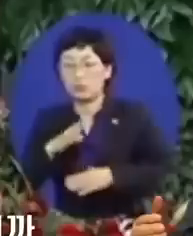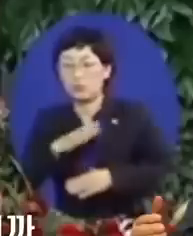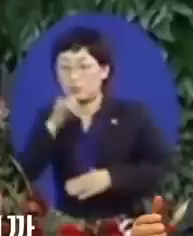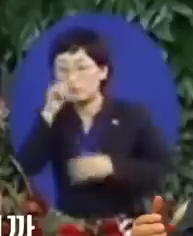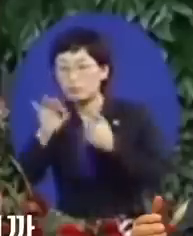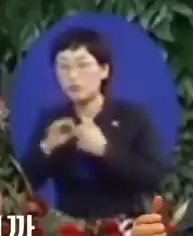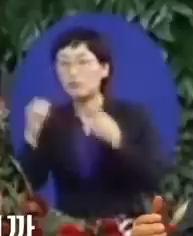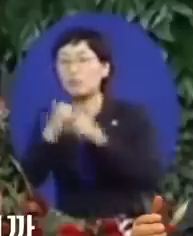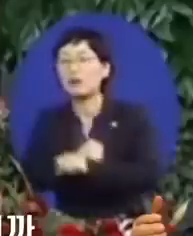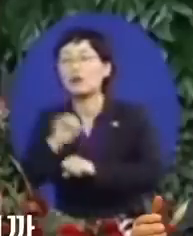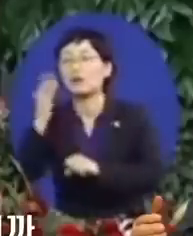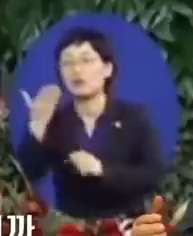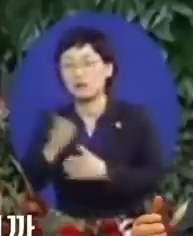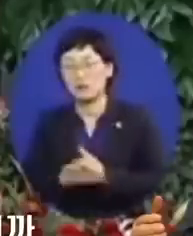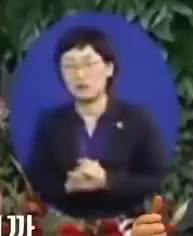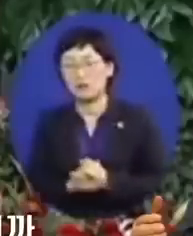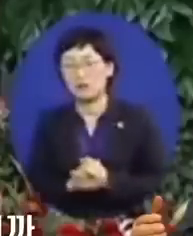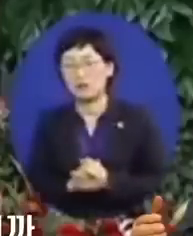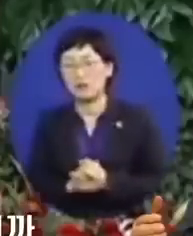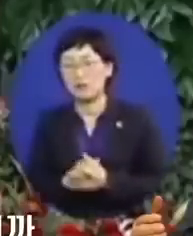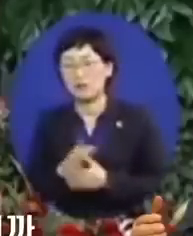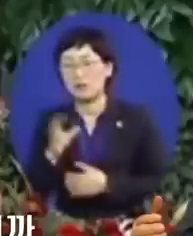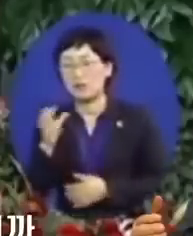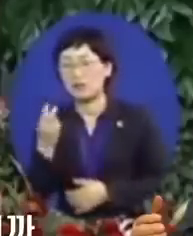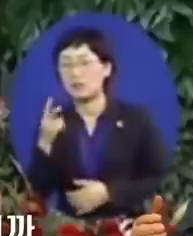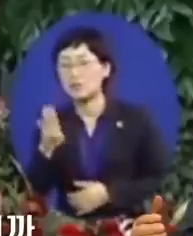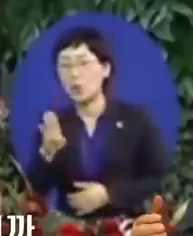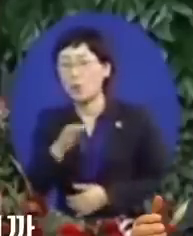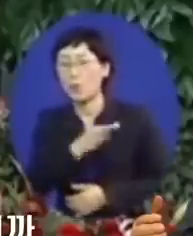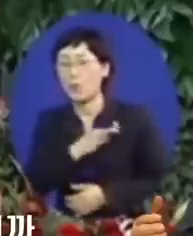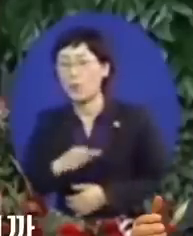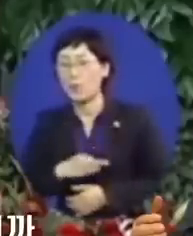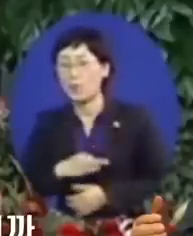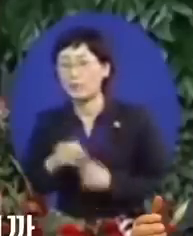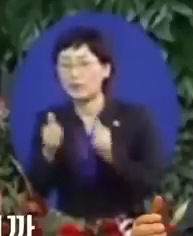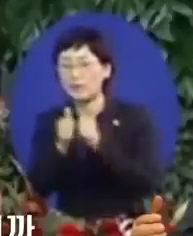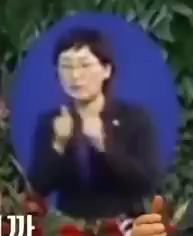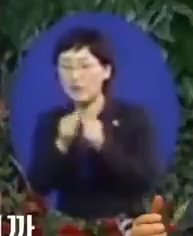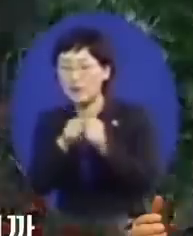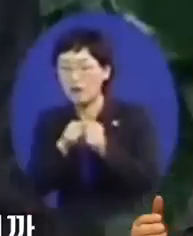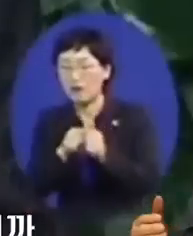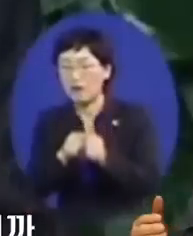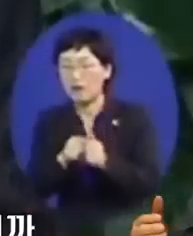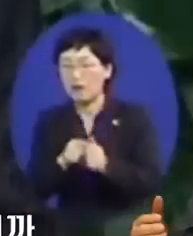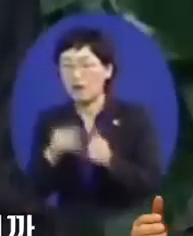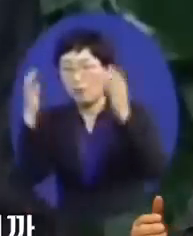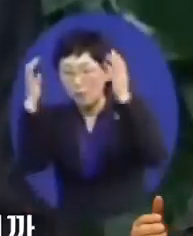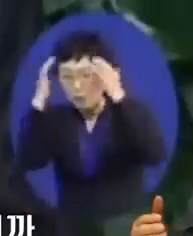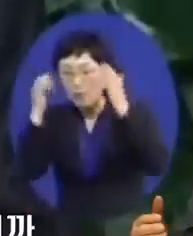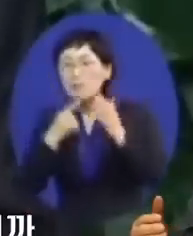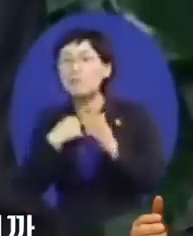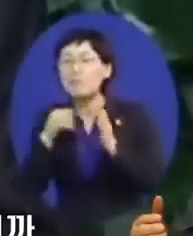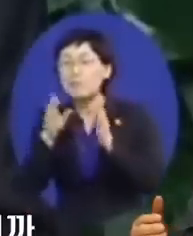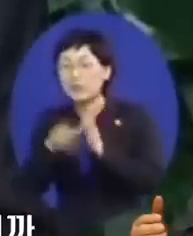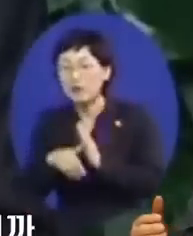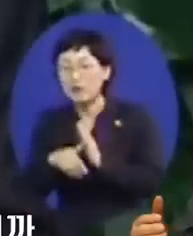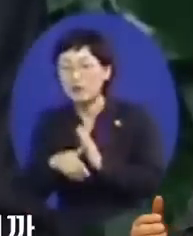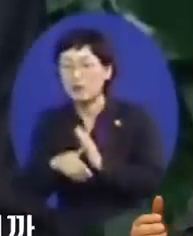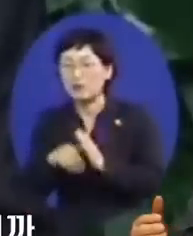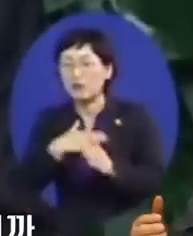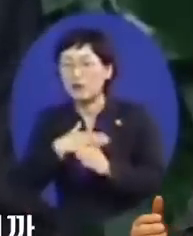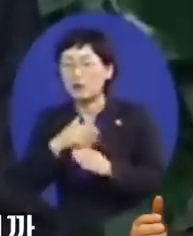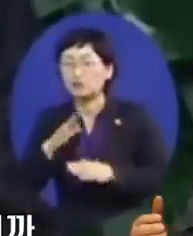파멸시킵니다. 욥이 고통을 당할 때 내 무서워하던 것이 내게 임했고 내 두려워하는 것이 내 몸에 미쳤다고 탄식을